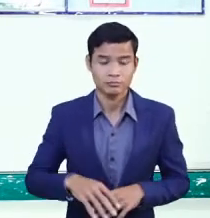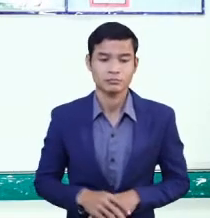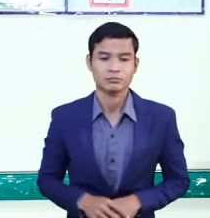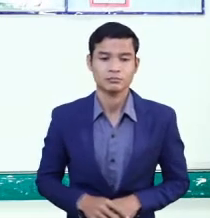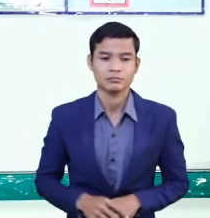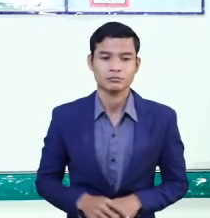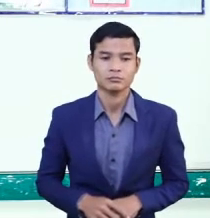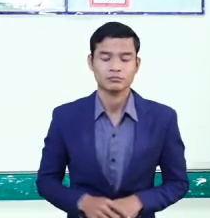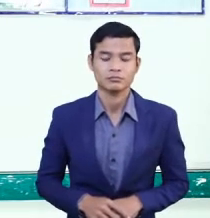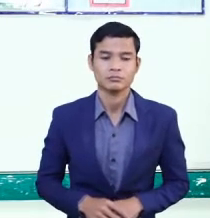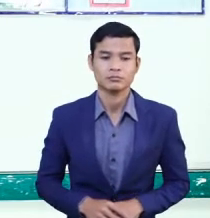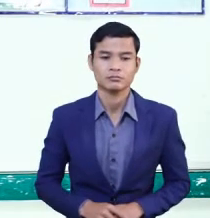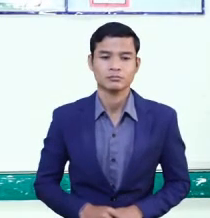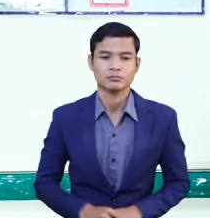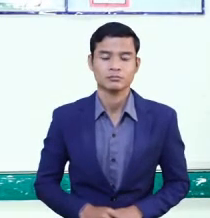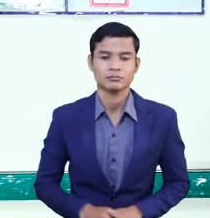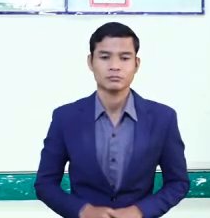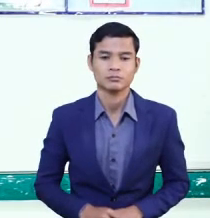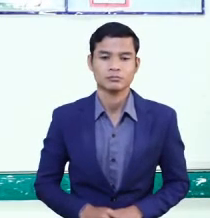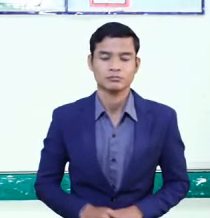ចាអញ្ចឹងកូនមើលណា